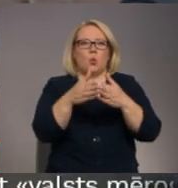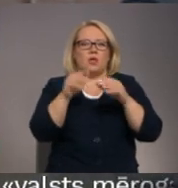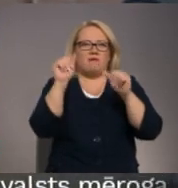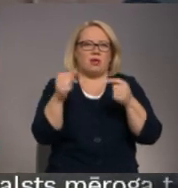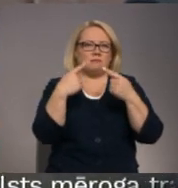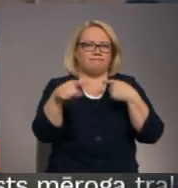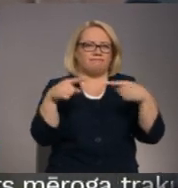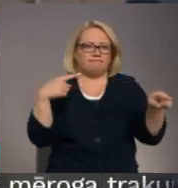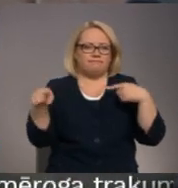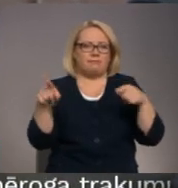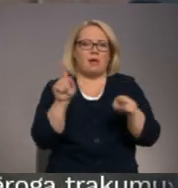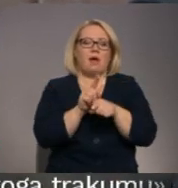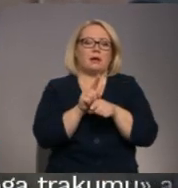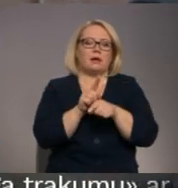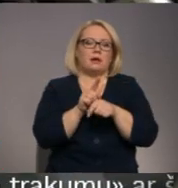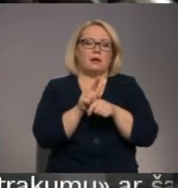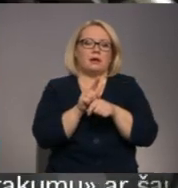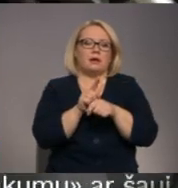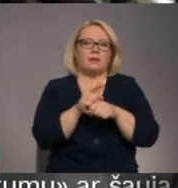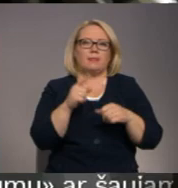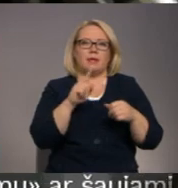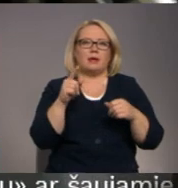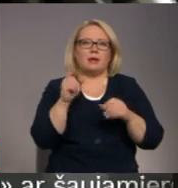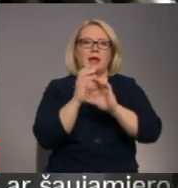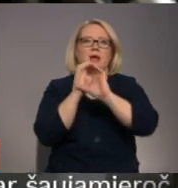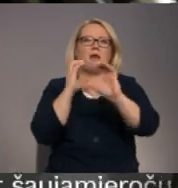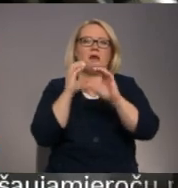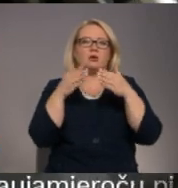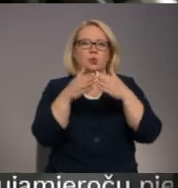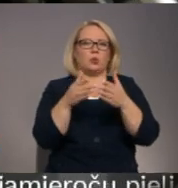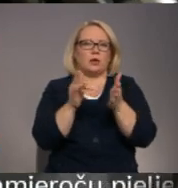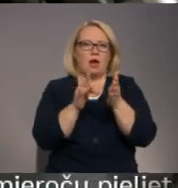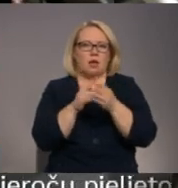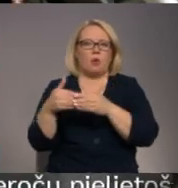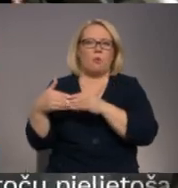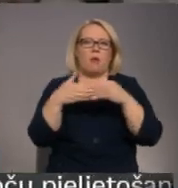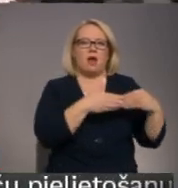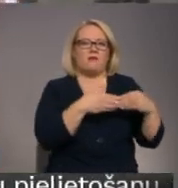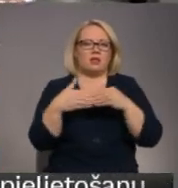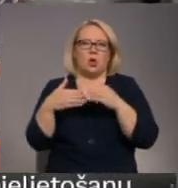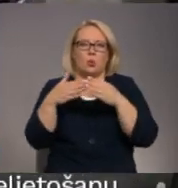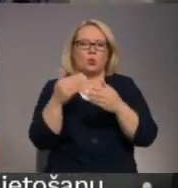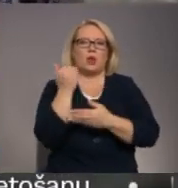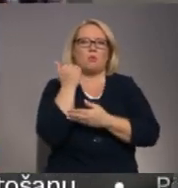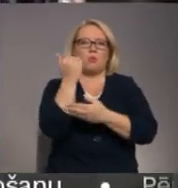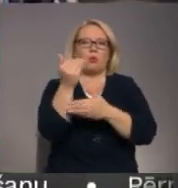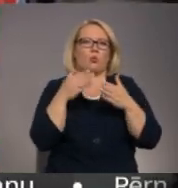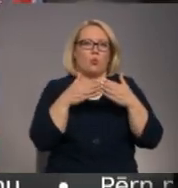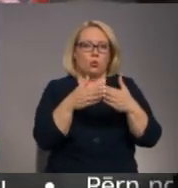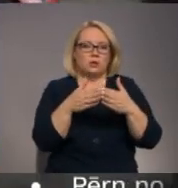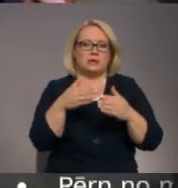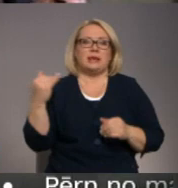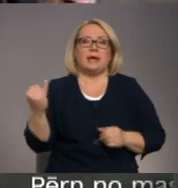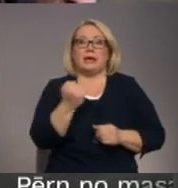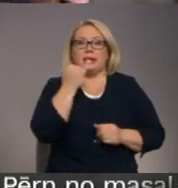tips, piemēram, kā gāzadais kraukuģis, pārvadātāju kuģi, burkuģis. Interesantākais par